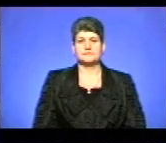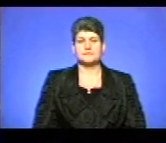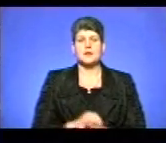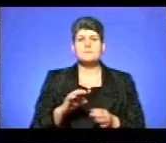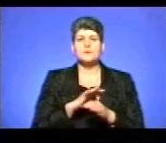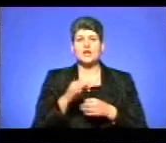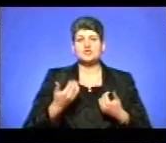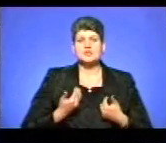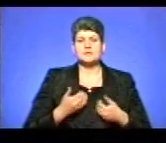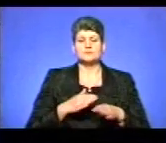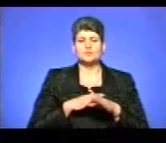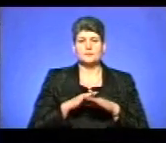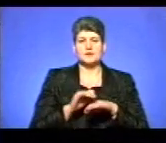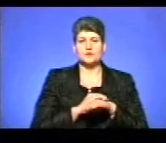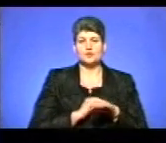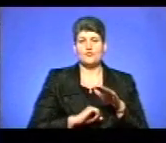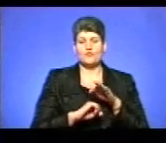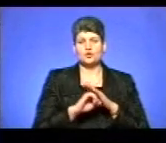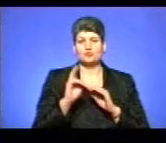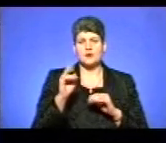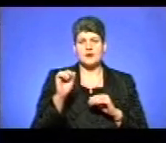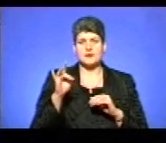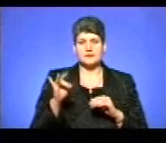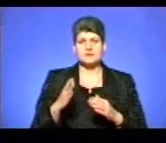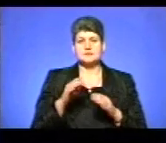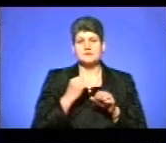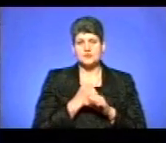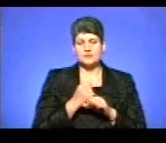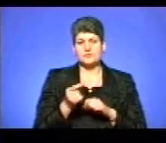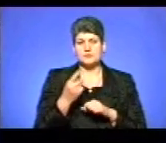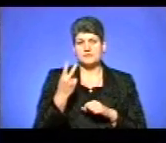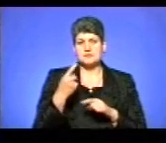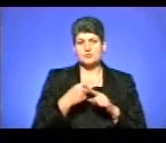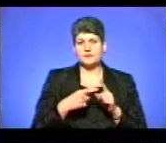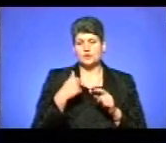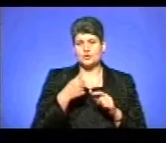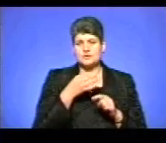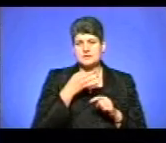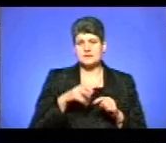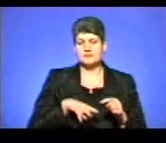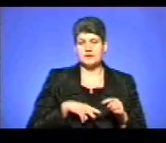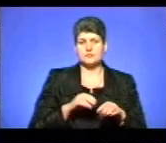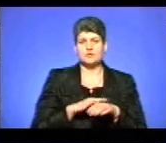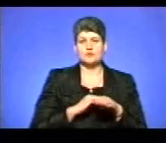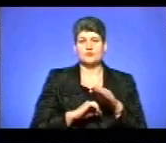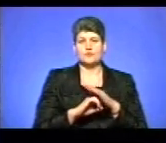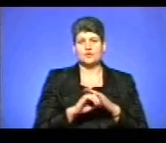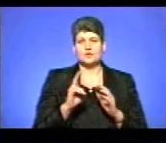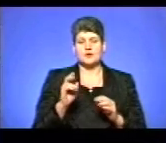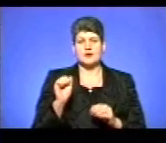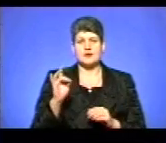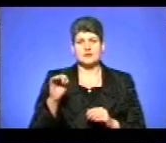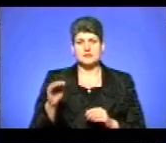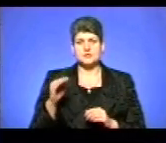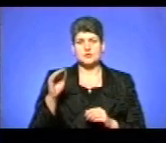Проєкт «Життя у повноті» благодійного фонду «Карітас» діє у Тернополі 2,5 роки, повідомив директор благодійного фонду «Карітас Тернопіль»